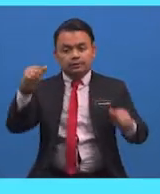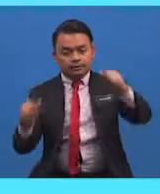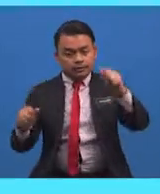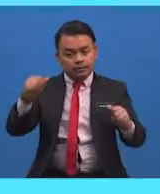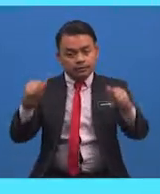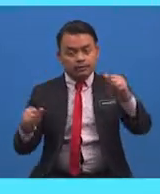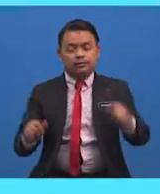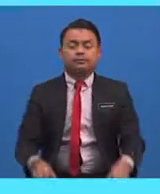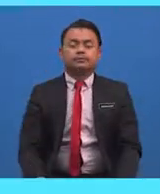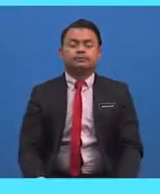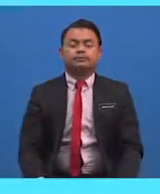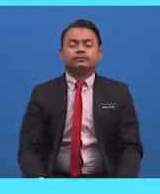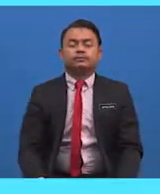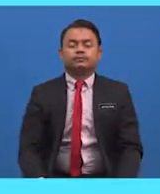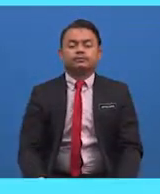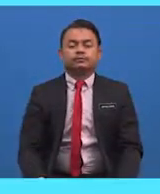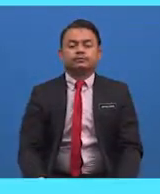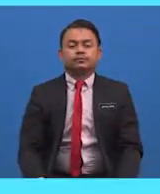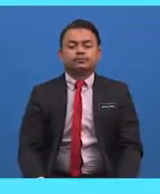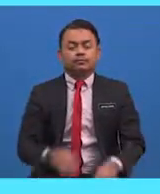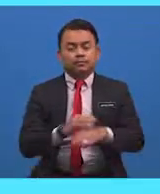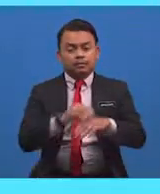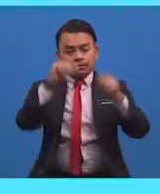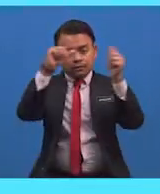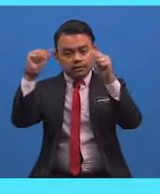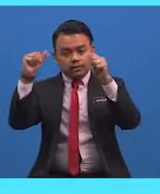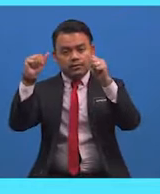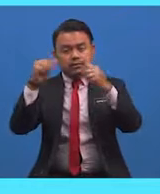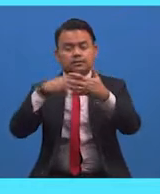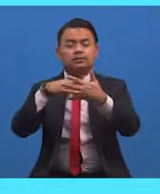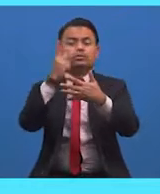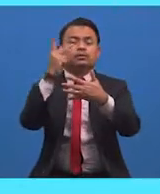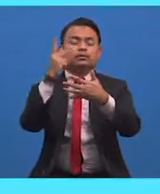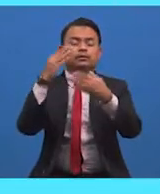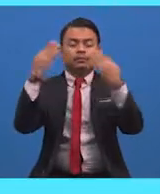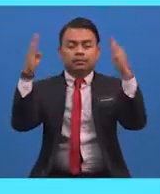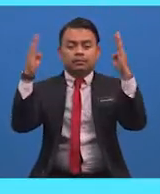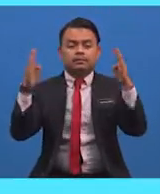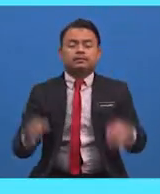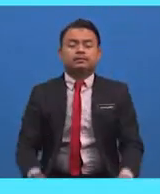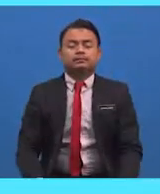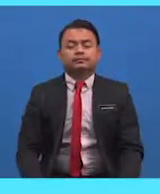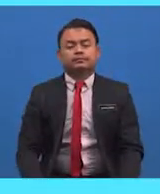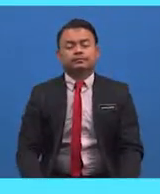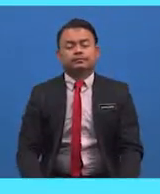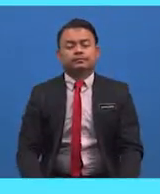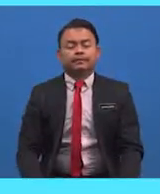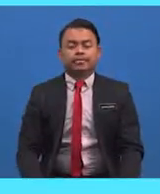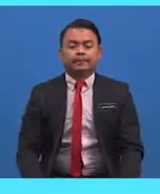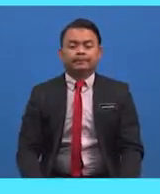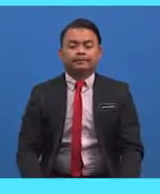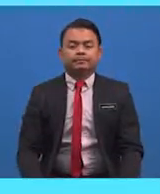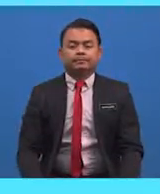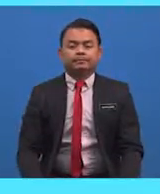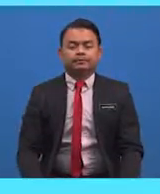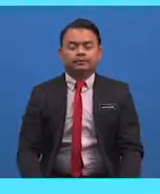sulfur dioksida, karbon monoksida dan juga karbon monoksida yang menambahkan lagi bahan pencemar